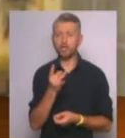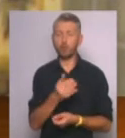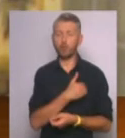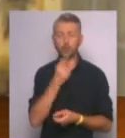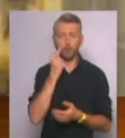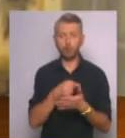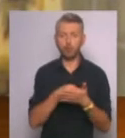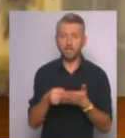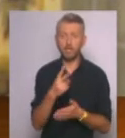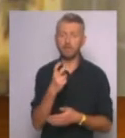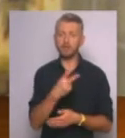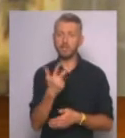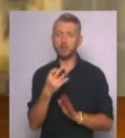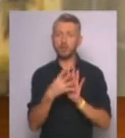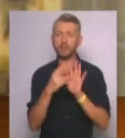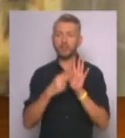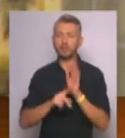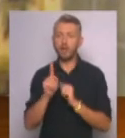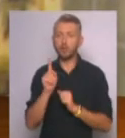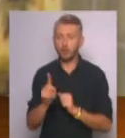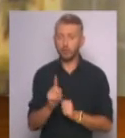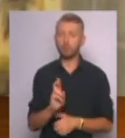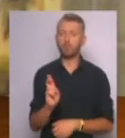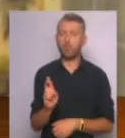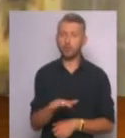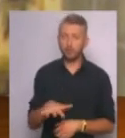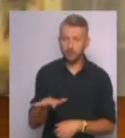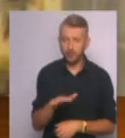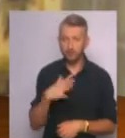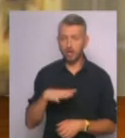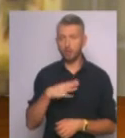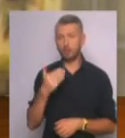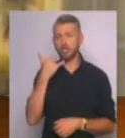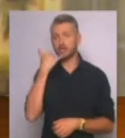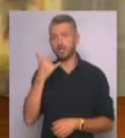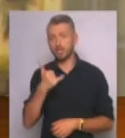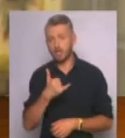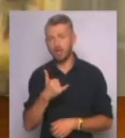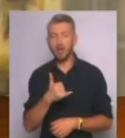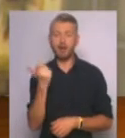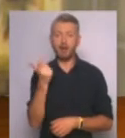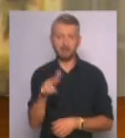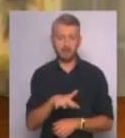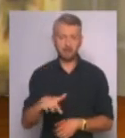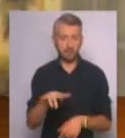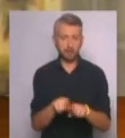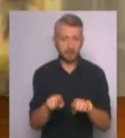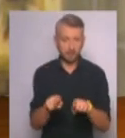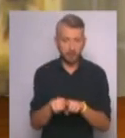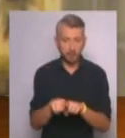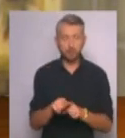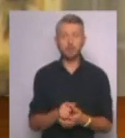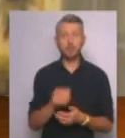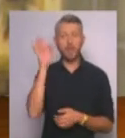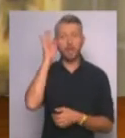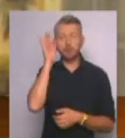наголосити, 223-09-71, Бортничі, ми чекаємо на ваші дзвінки, долучайтеся, Харківський масив так само. І знову ж таки нагадаю,